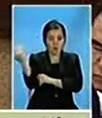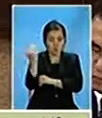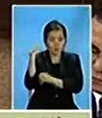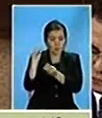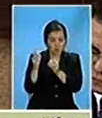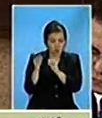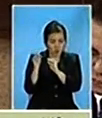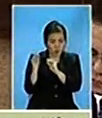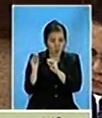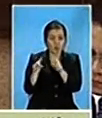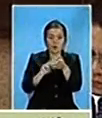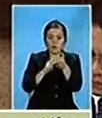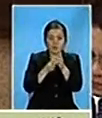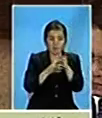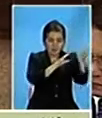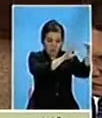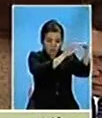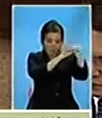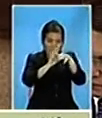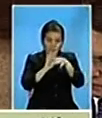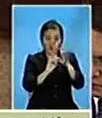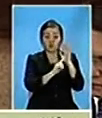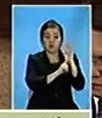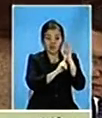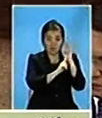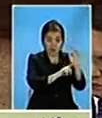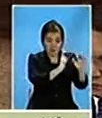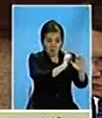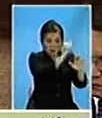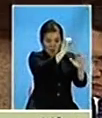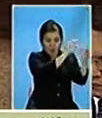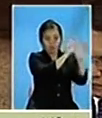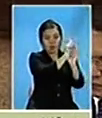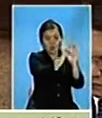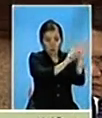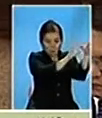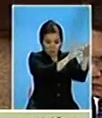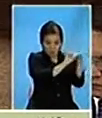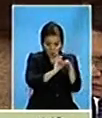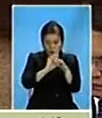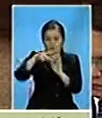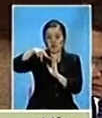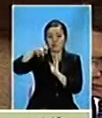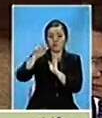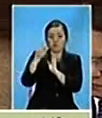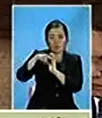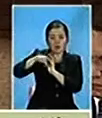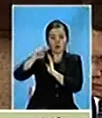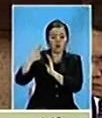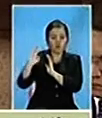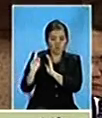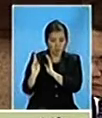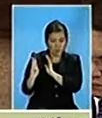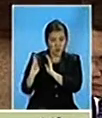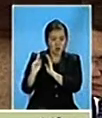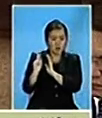ายรูปเป็นมือไม้ให้กฎหมายพรบ.องค์กรจัดสรรคลื่นถี่บังคับใช้มีพระบัญญัติการประกอบกิจการ